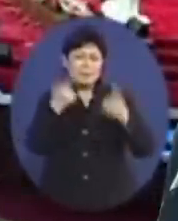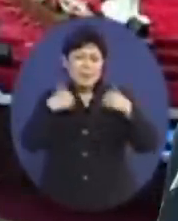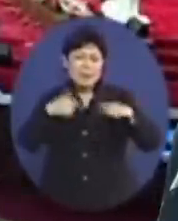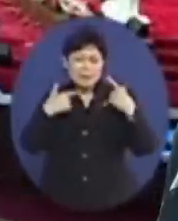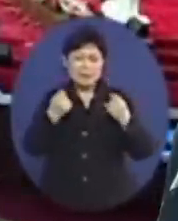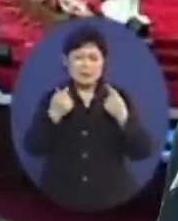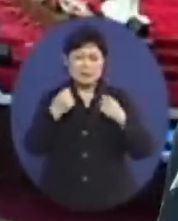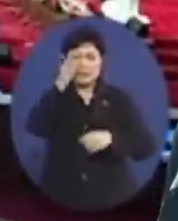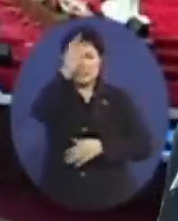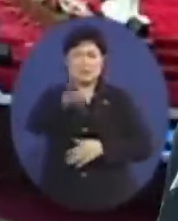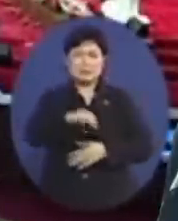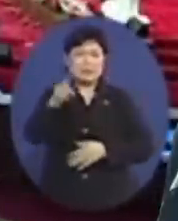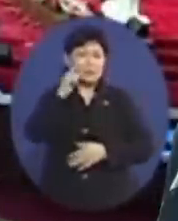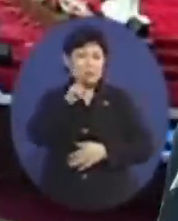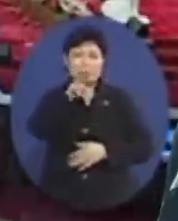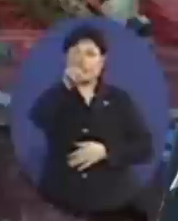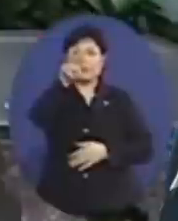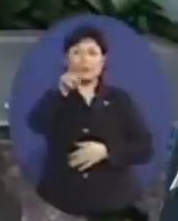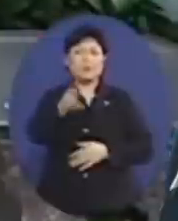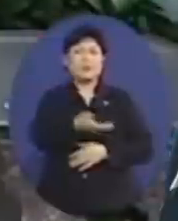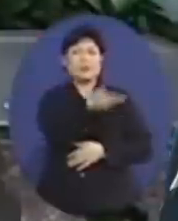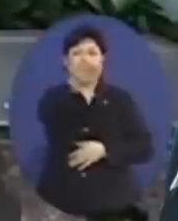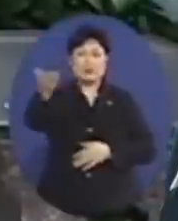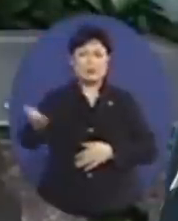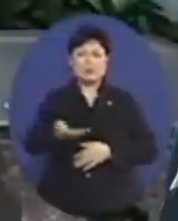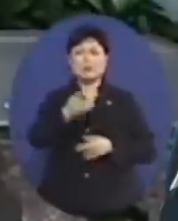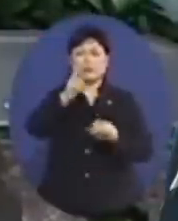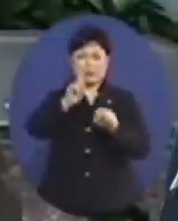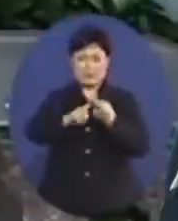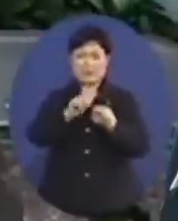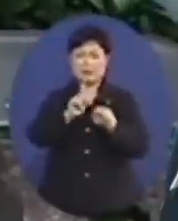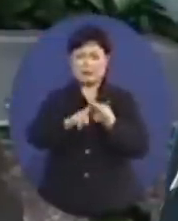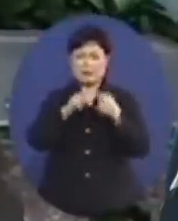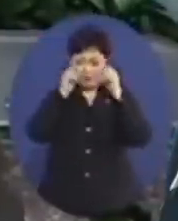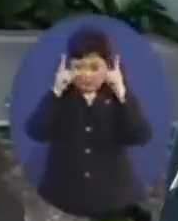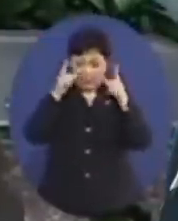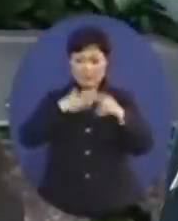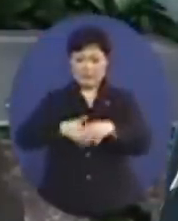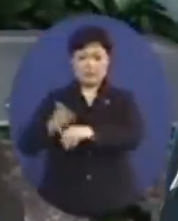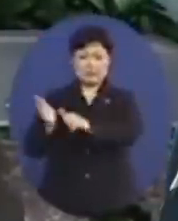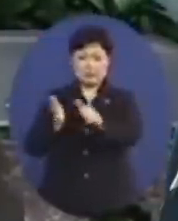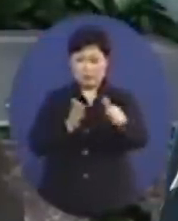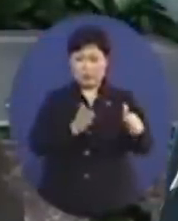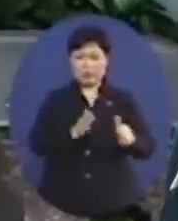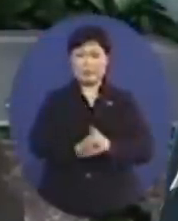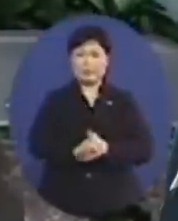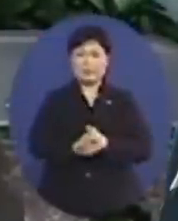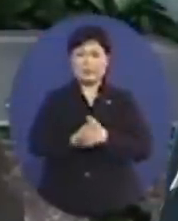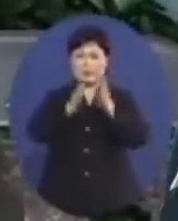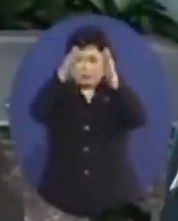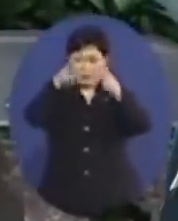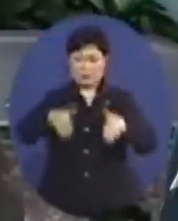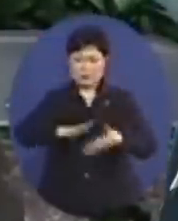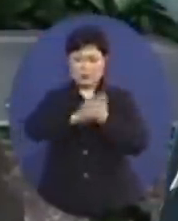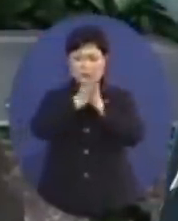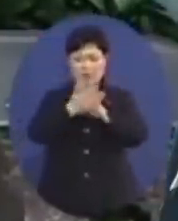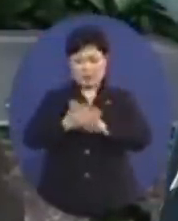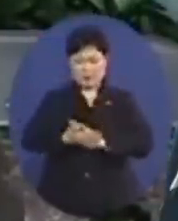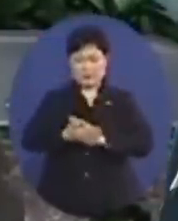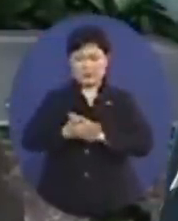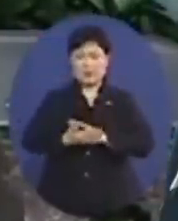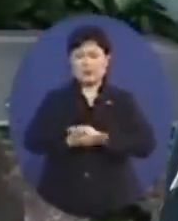바라보고 여러분이 그것을 깨닫고 그로 말미암아 변화된 여러분을